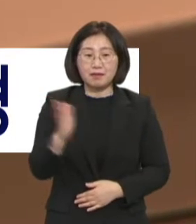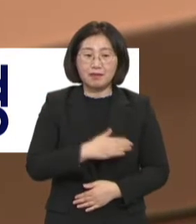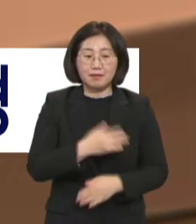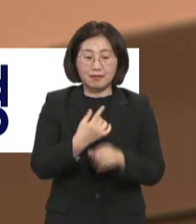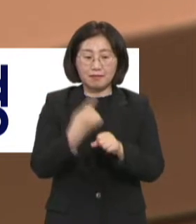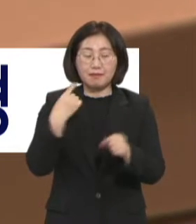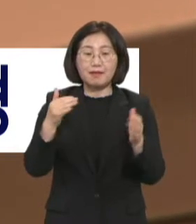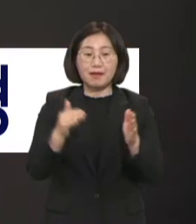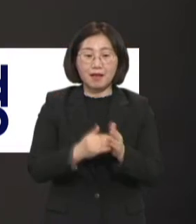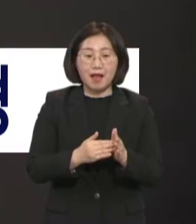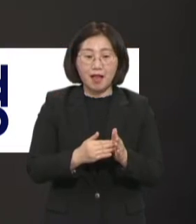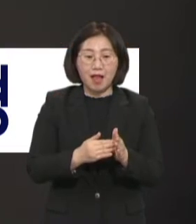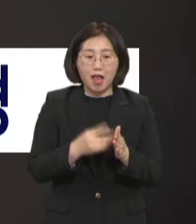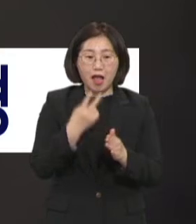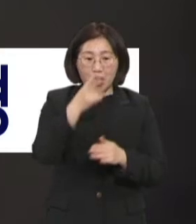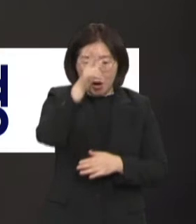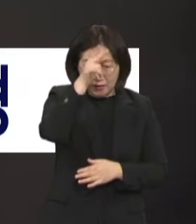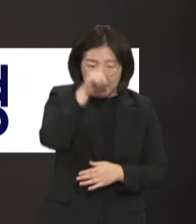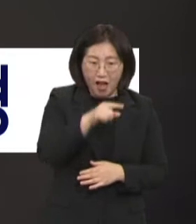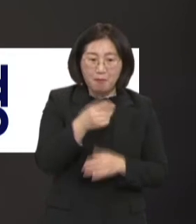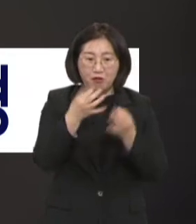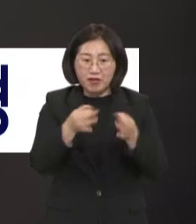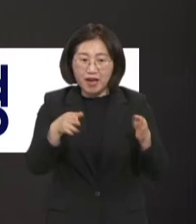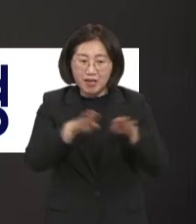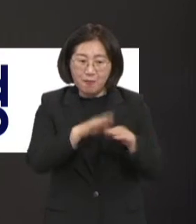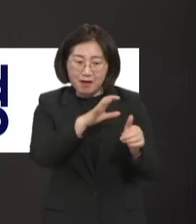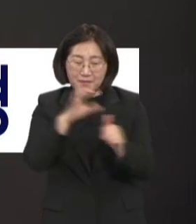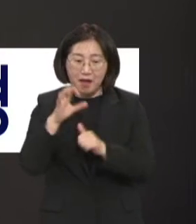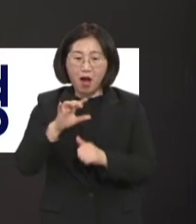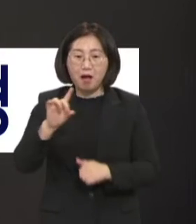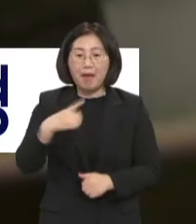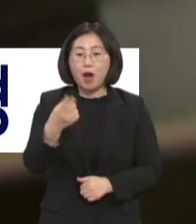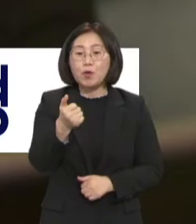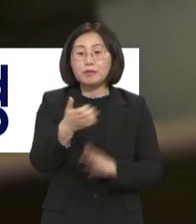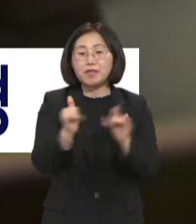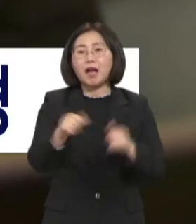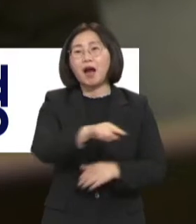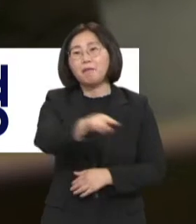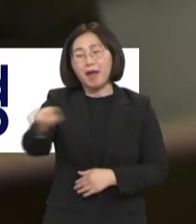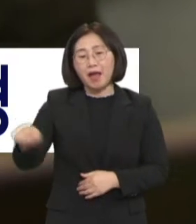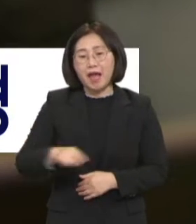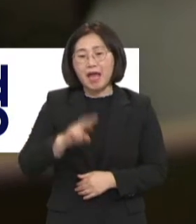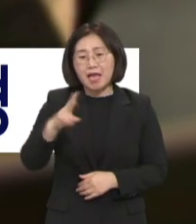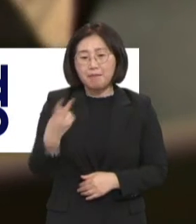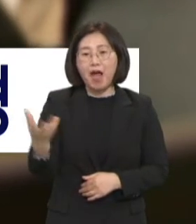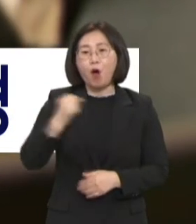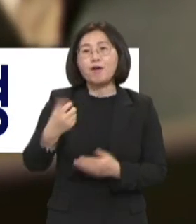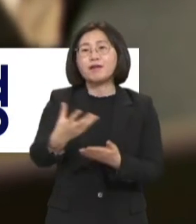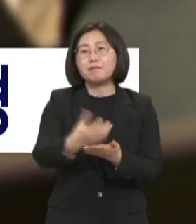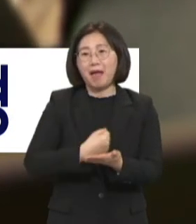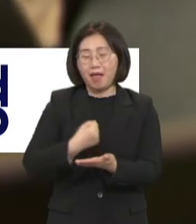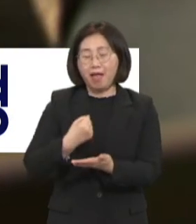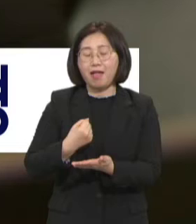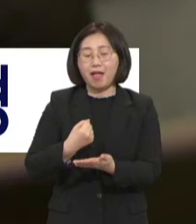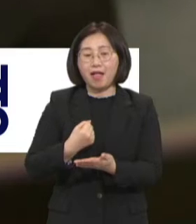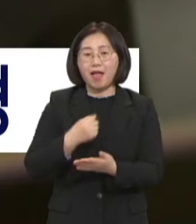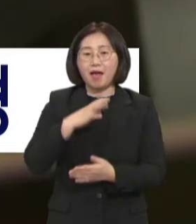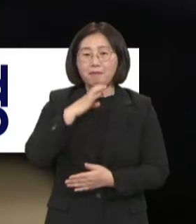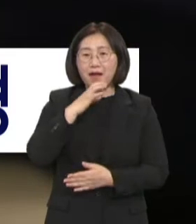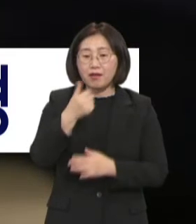지난해까지 수사기관이나 금융기관의 사칭에 150여 명으로부터 약 200억 원에 가로챈 혐의를 받는